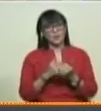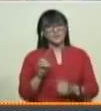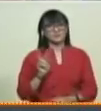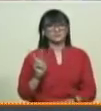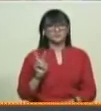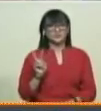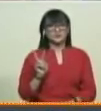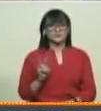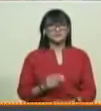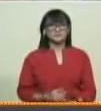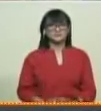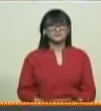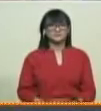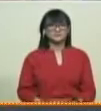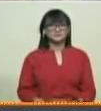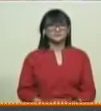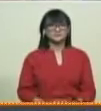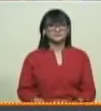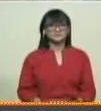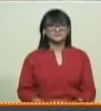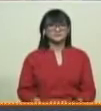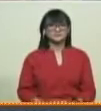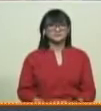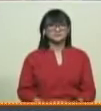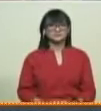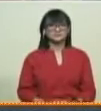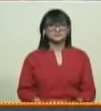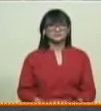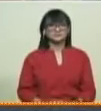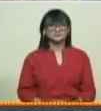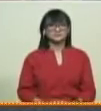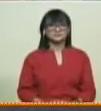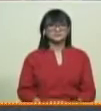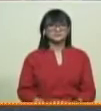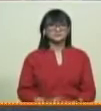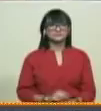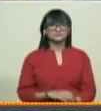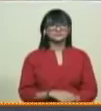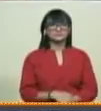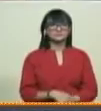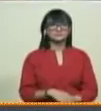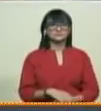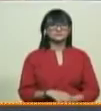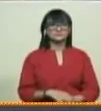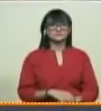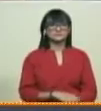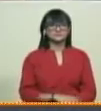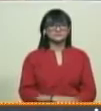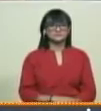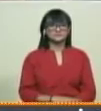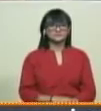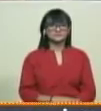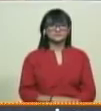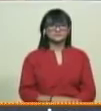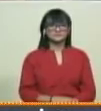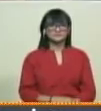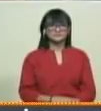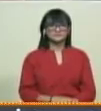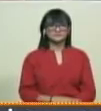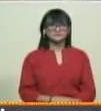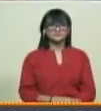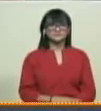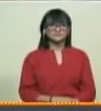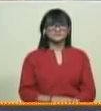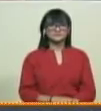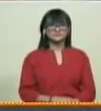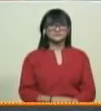alanlarda ortak girişim, ortaklaşa üretim ve teknoloji transferi dahil karşılıklı